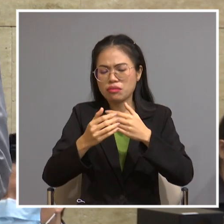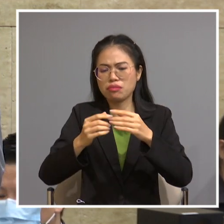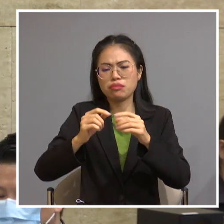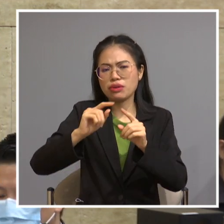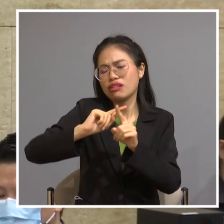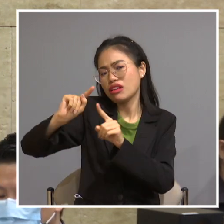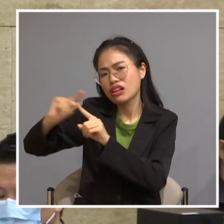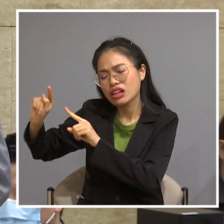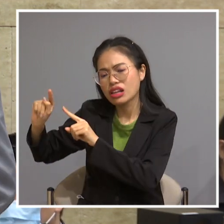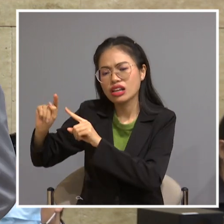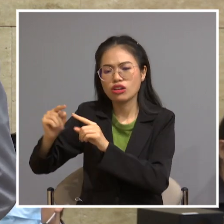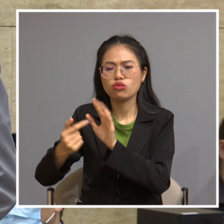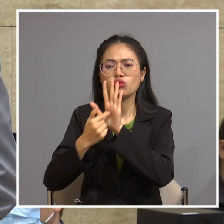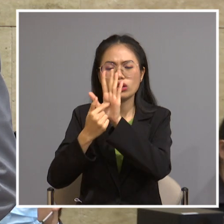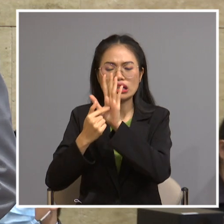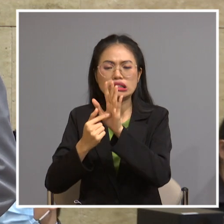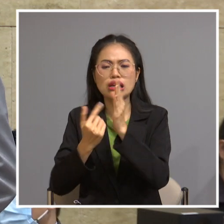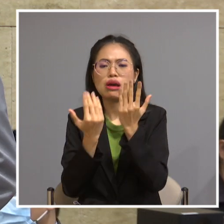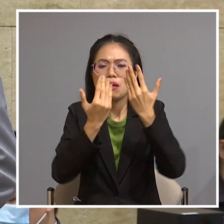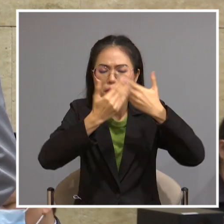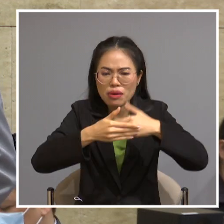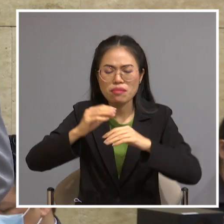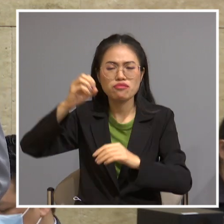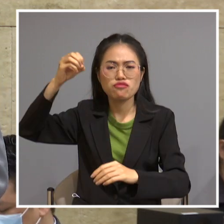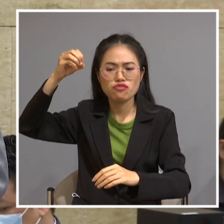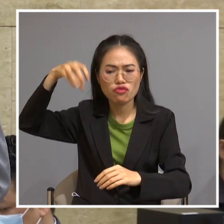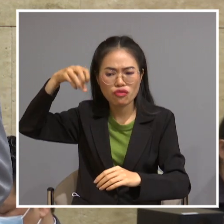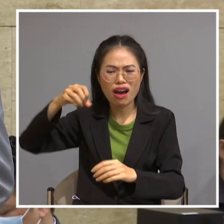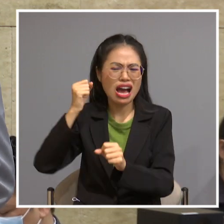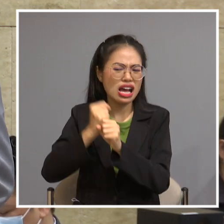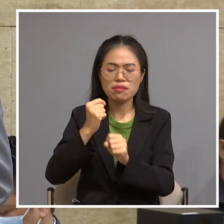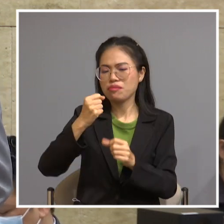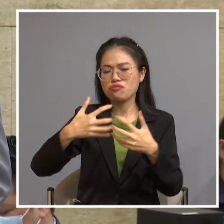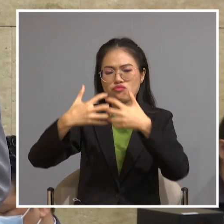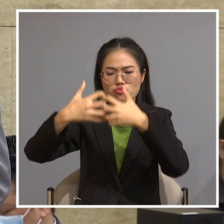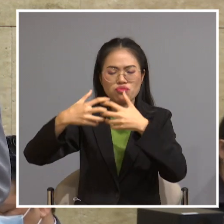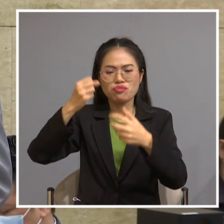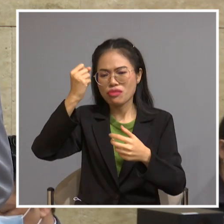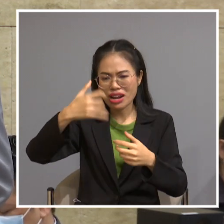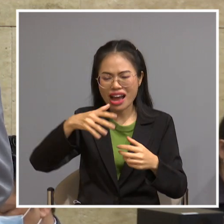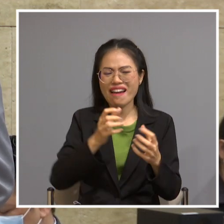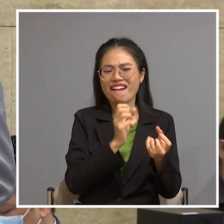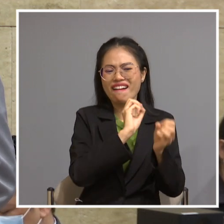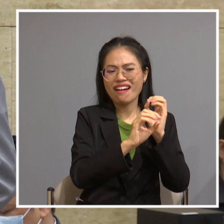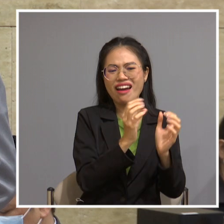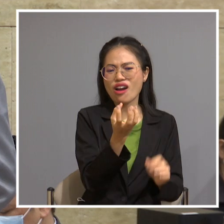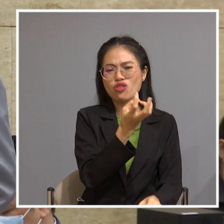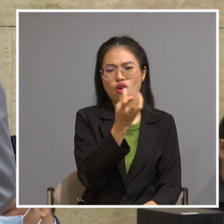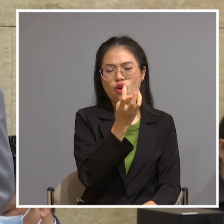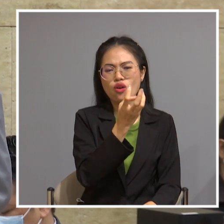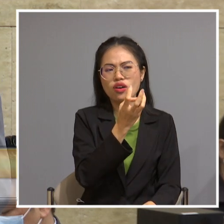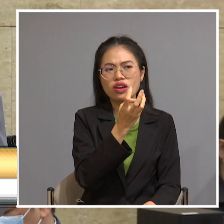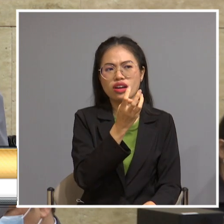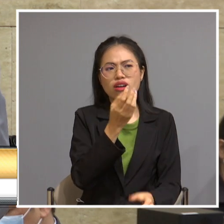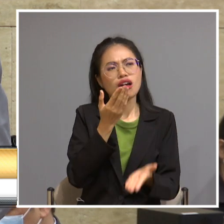ียวจะเป็นการสรางลงไฟฟาขยะก็ไม่สามารถทำได้เนองจากว่าปริมาณขยะไม่เพียงพอ